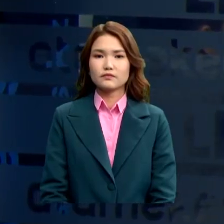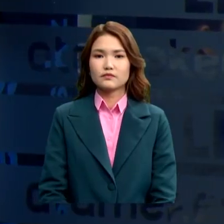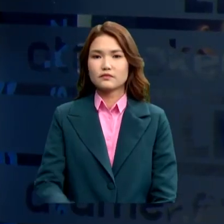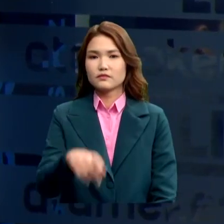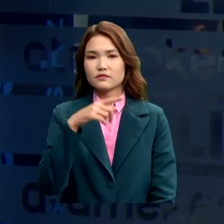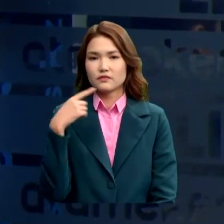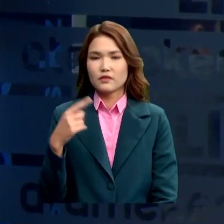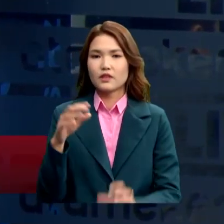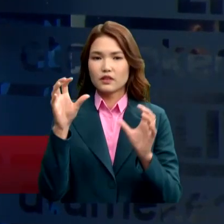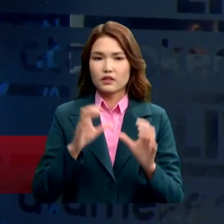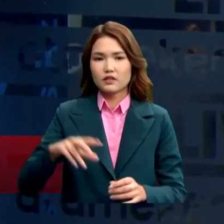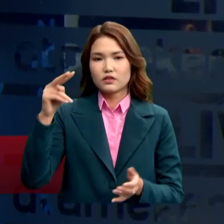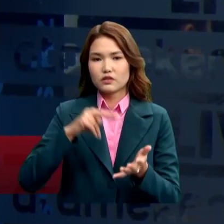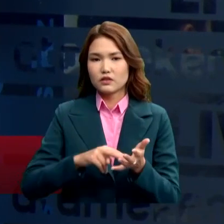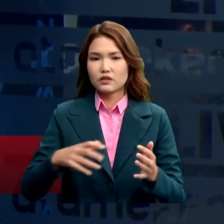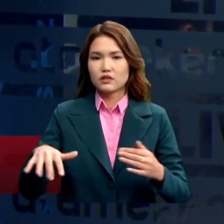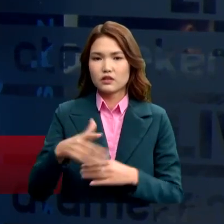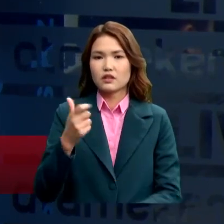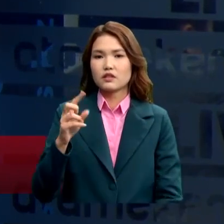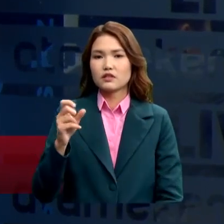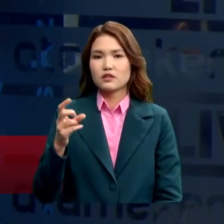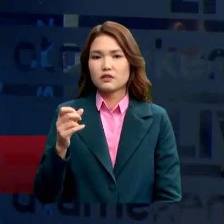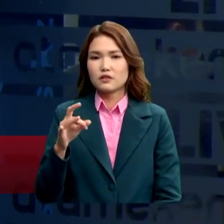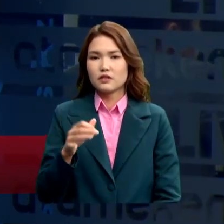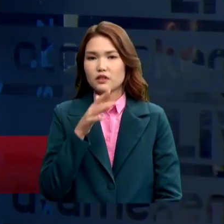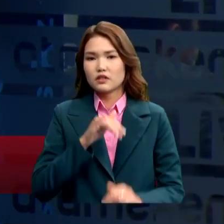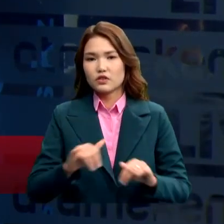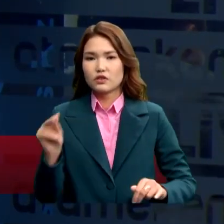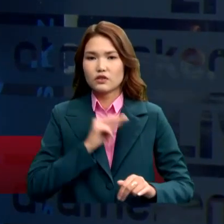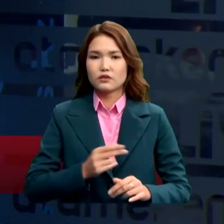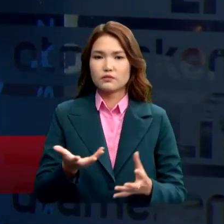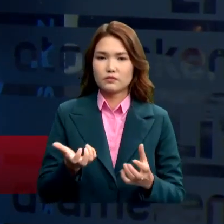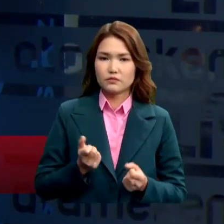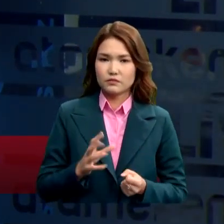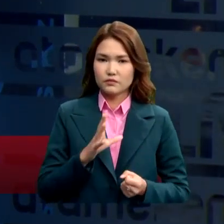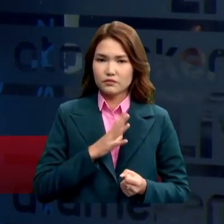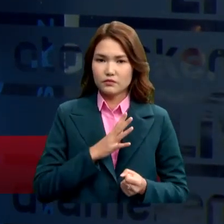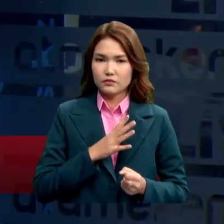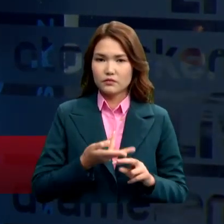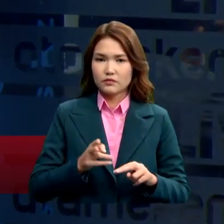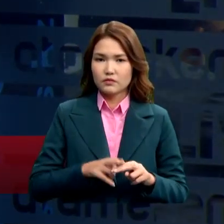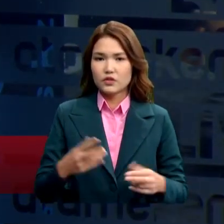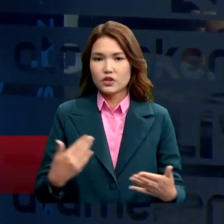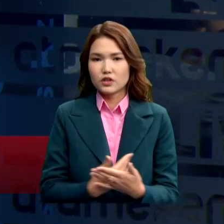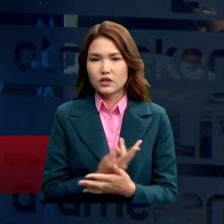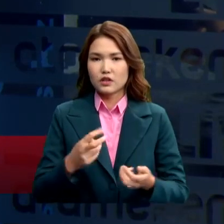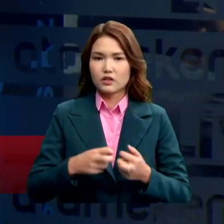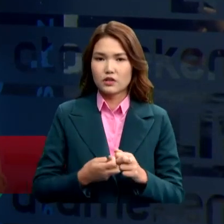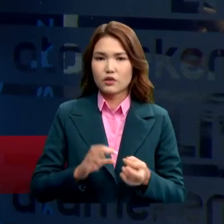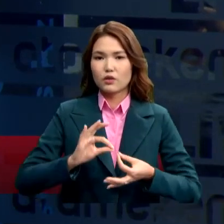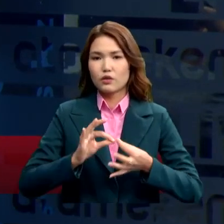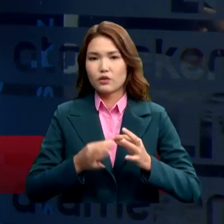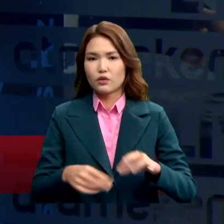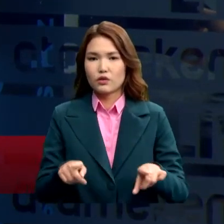Ресейлік гастарбайтерлер көрші елден ағылған жұрттың қандай жұмысқа қабылданатыны белгілі болды. Ұлттық экономика министрі құрылыс